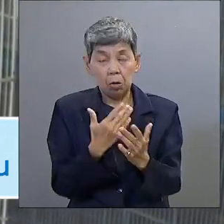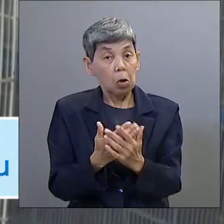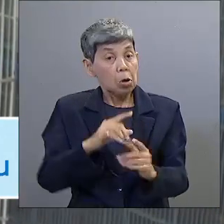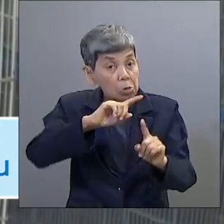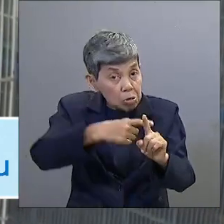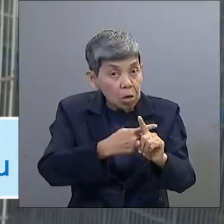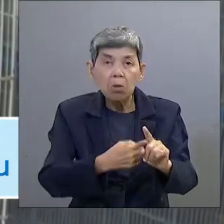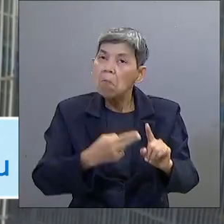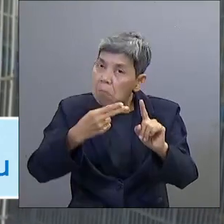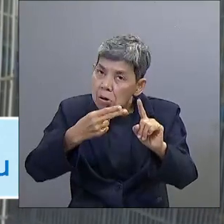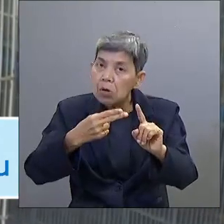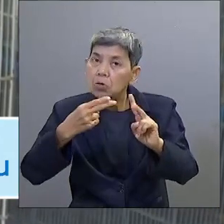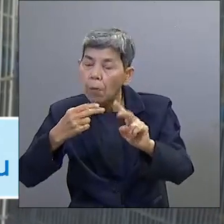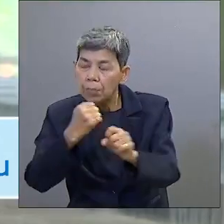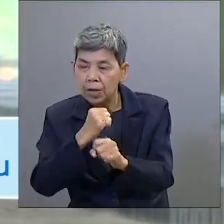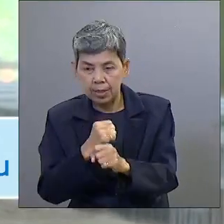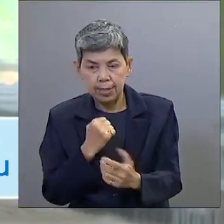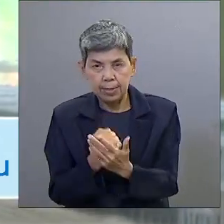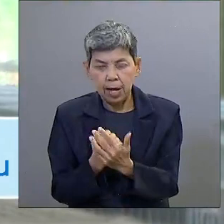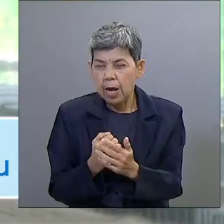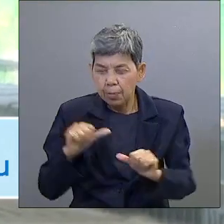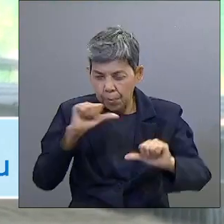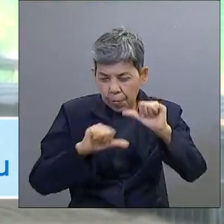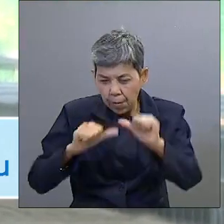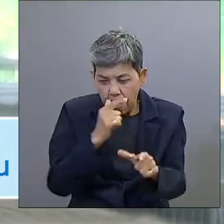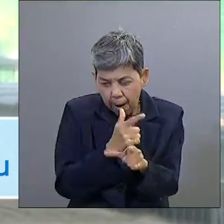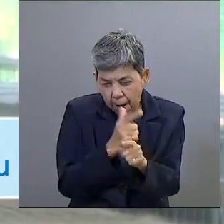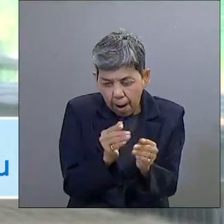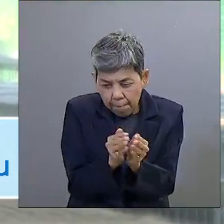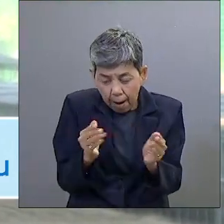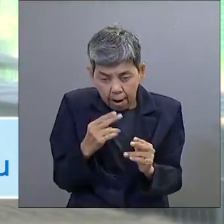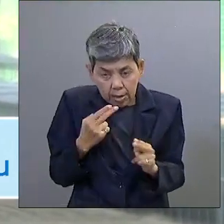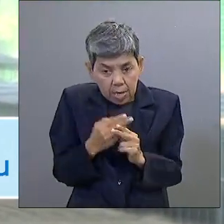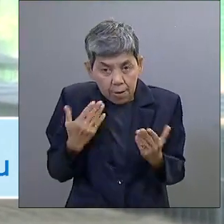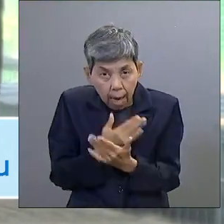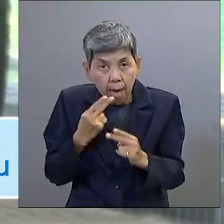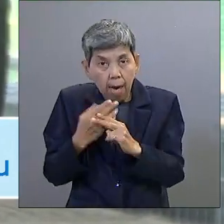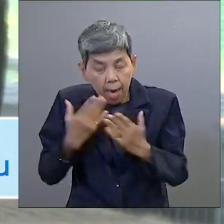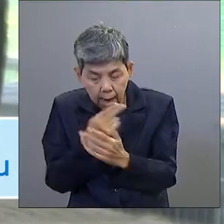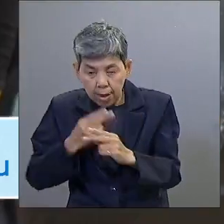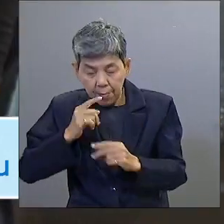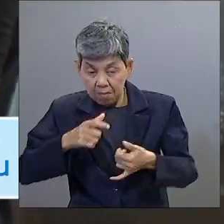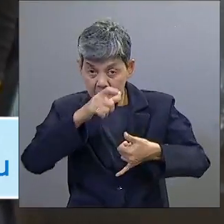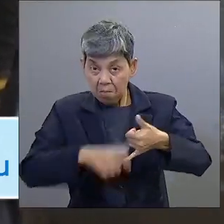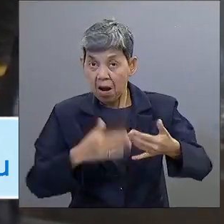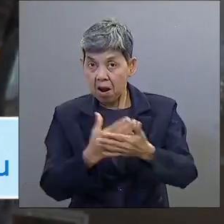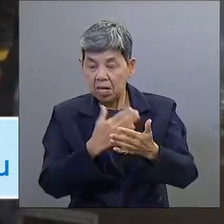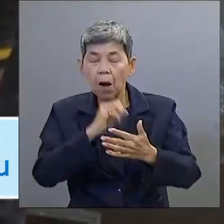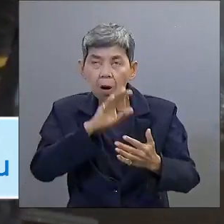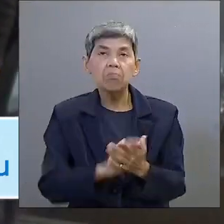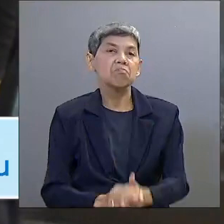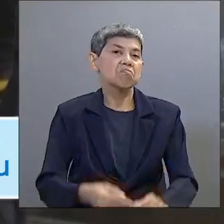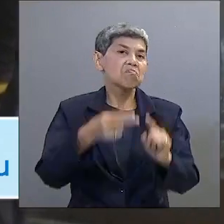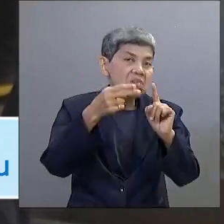งเดือนละหลักหมื่นแบบนี้ถ้ามีการอัพสกิลในการเพาะนกเลิฟเบิร์ดสายพันธุ์แปลกใหม่เข้าไปอีกเนี่ยรายได้ต่อตัวอย่างที่คุณต๊อบบอก